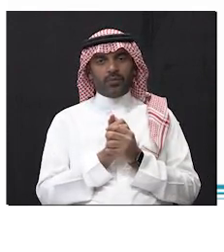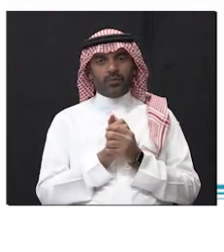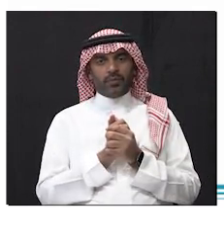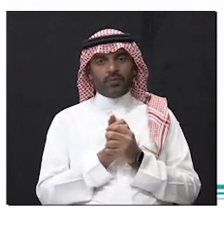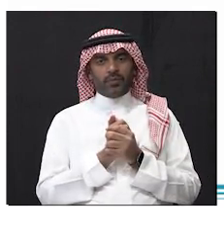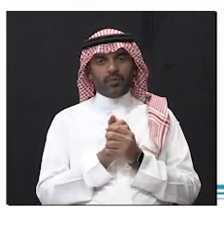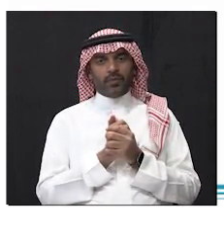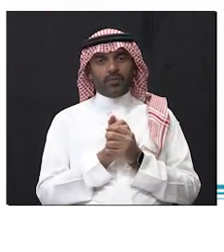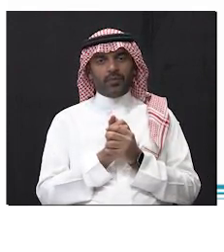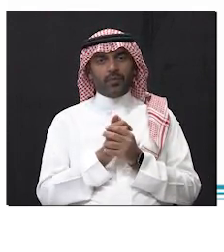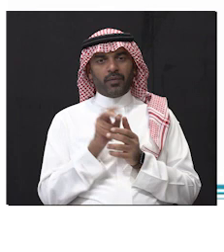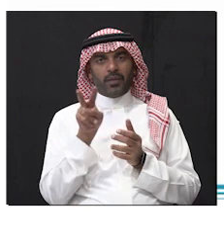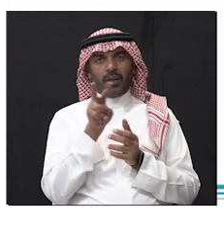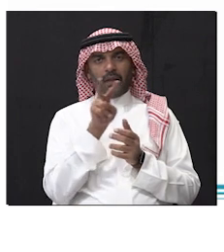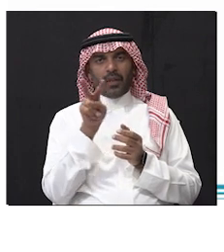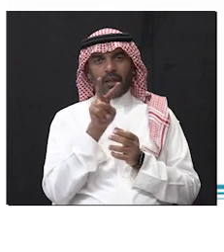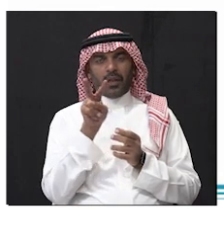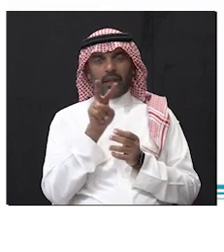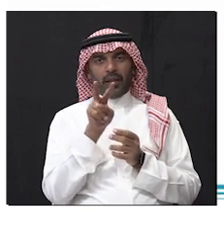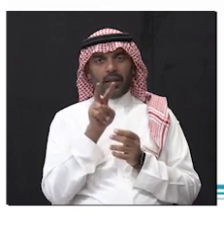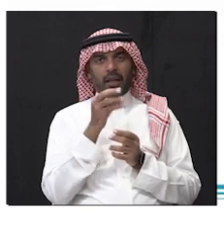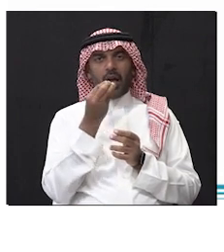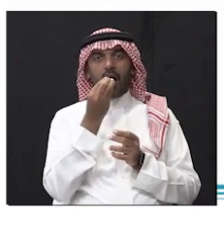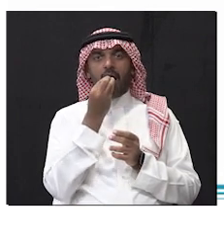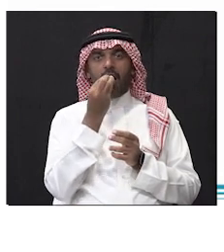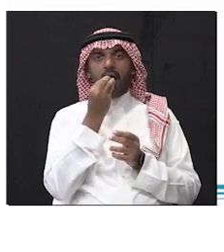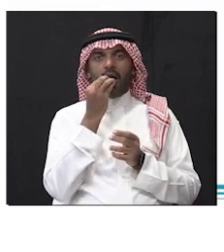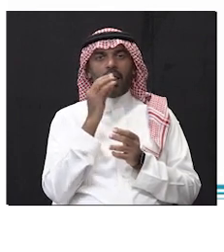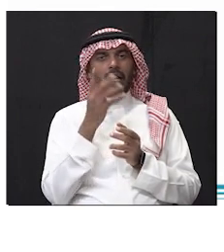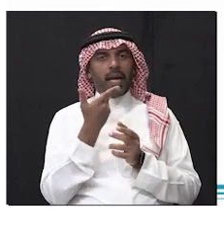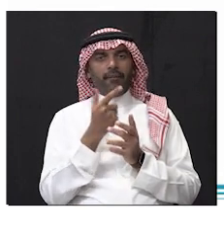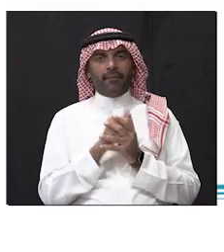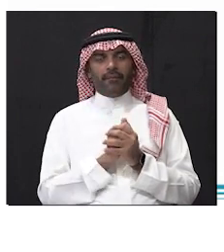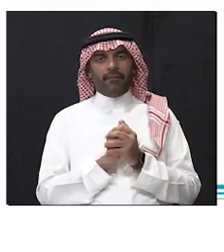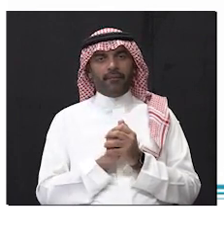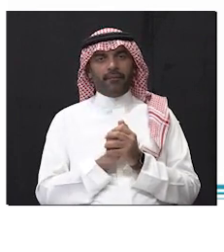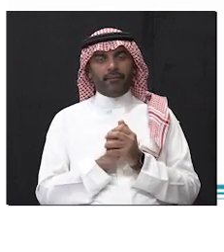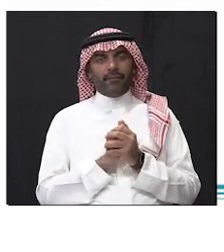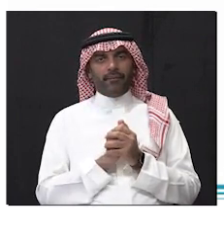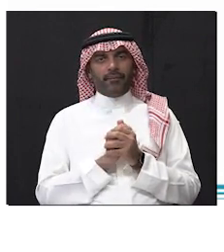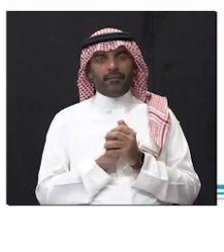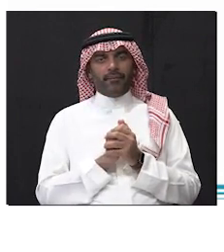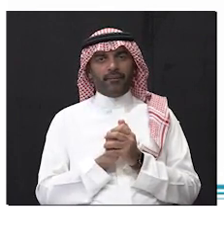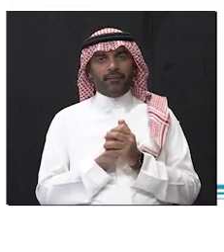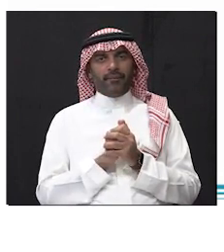اللاسعات، قارن بينها من ناحية التغذية. فكر قليلا.